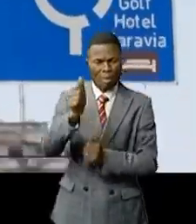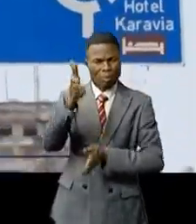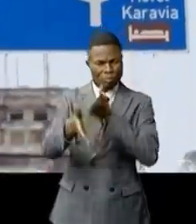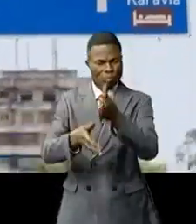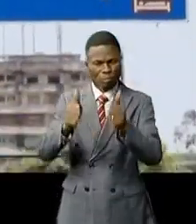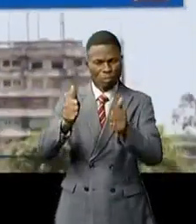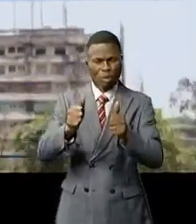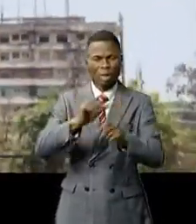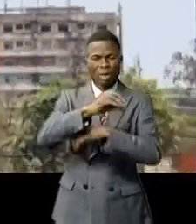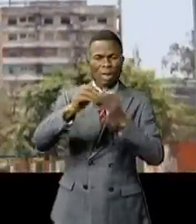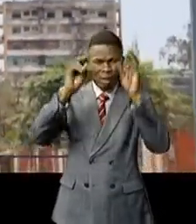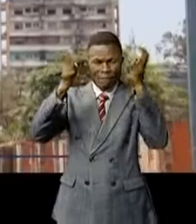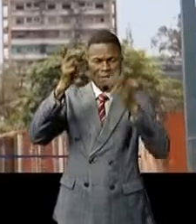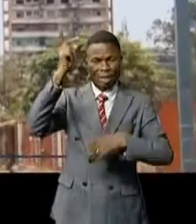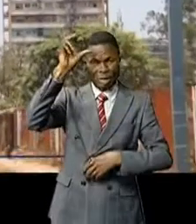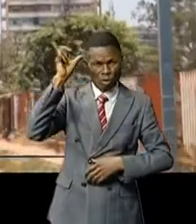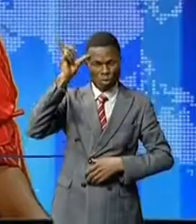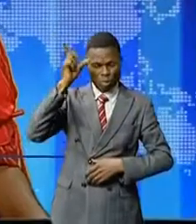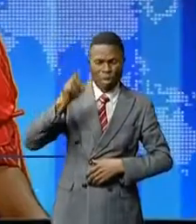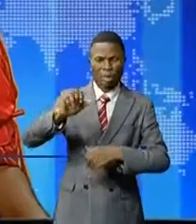centre-ville de Lubumbashi et sa périphérie.